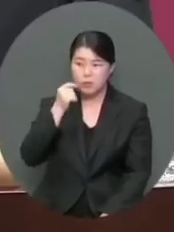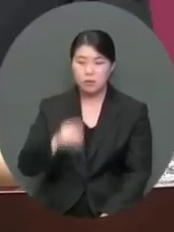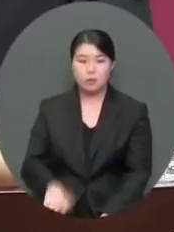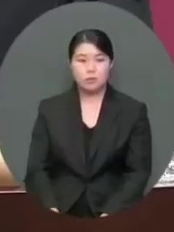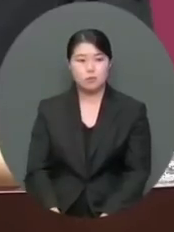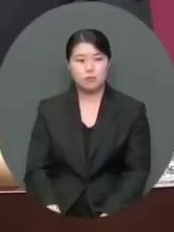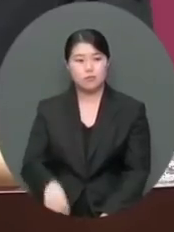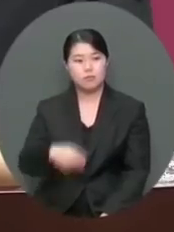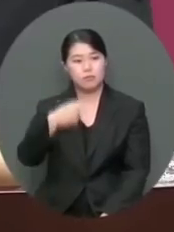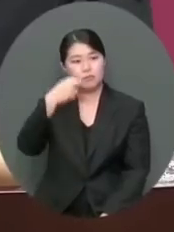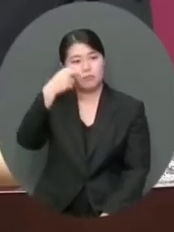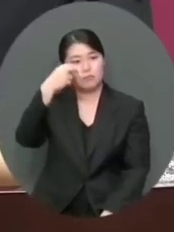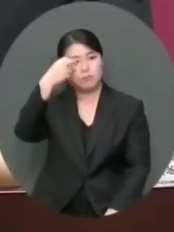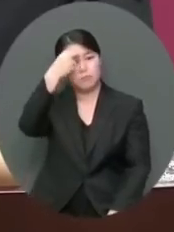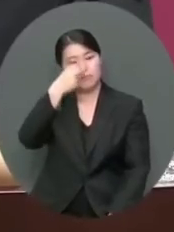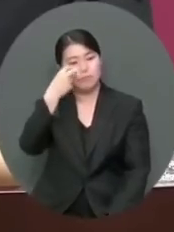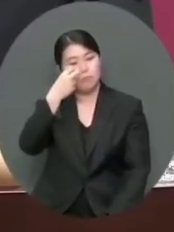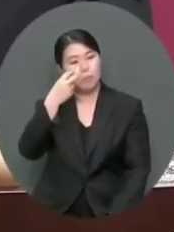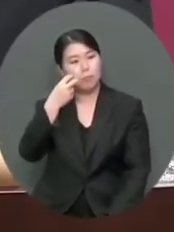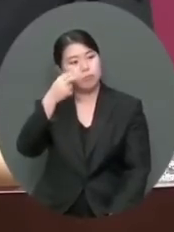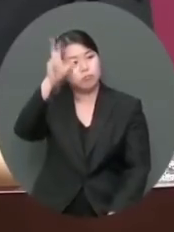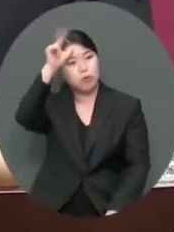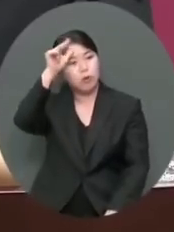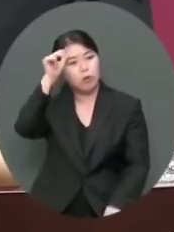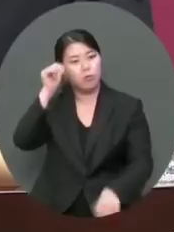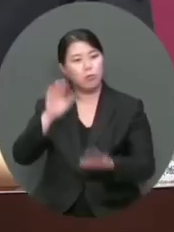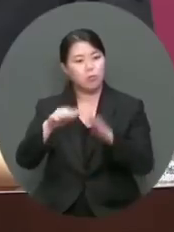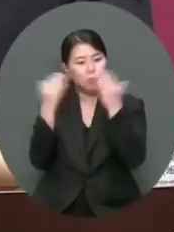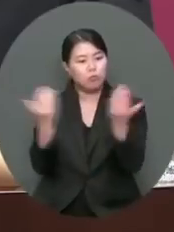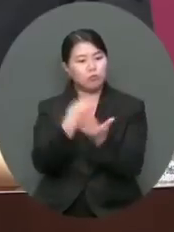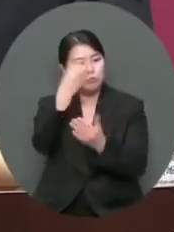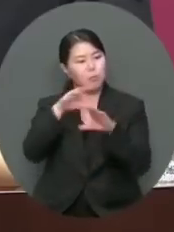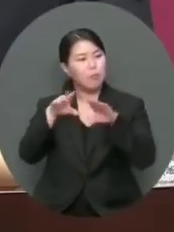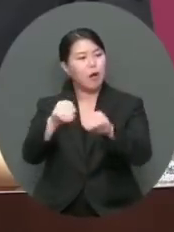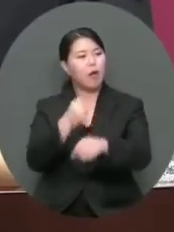아니, 검소한박해서 마약 수사 못하게 해놓고서 그걸 이렇게 얘기하시는 건 좀 이상하죠?